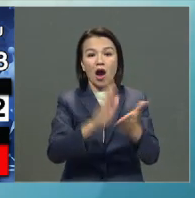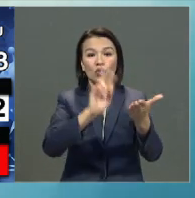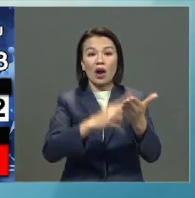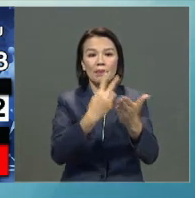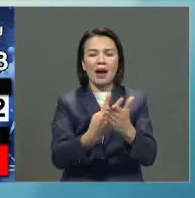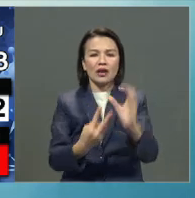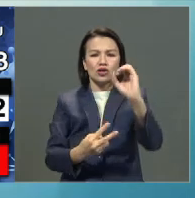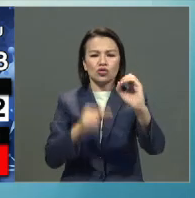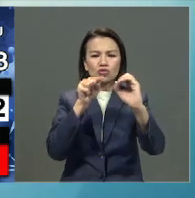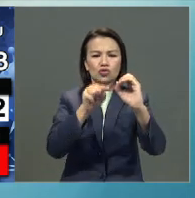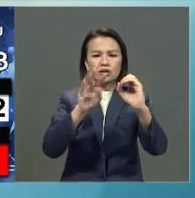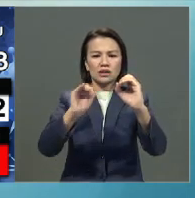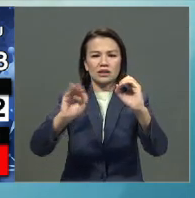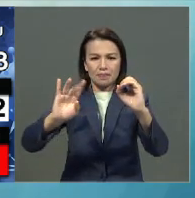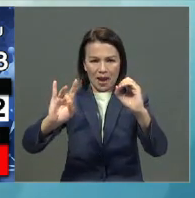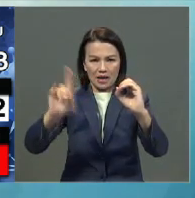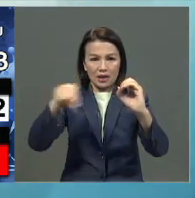0.4 8